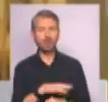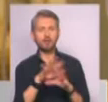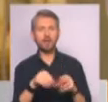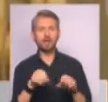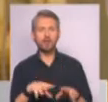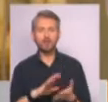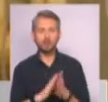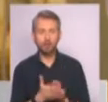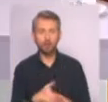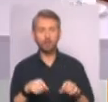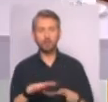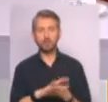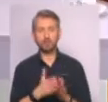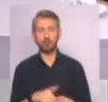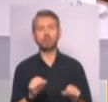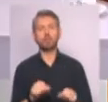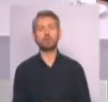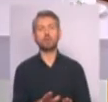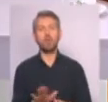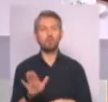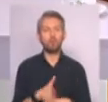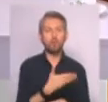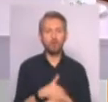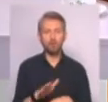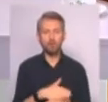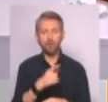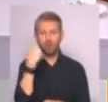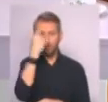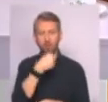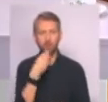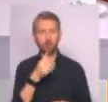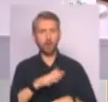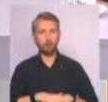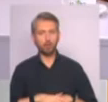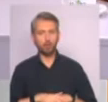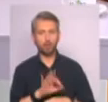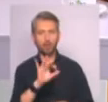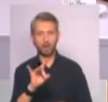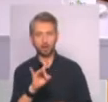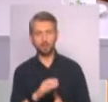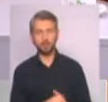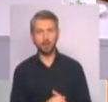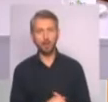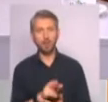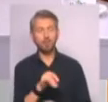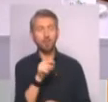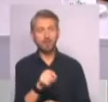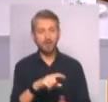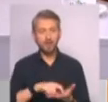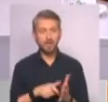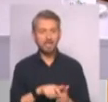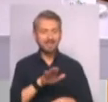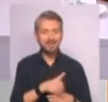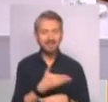ситуацію? Вирішити ситуацію можливо виключно поділом лісового щодо, так називаємо. Тобто особистий рахунок по цій квартирі ділиться між